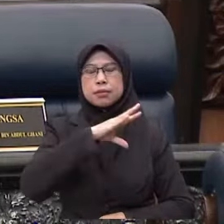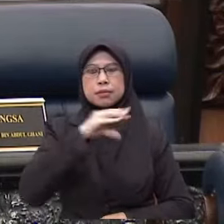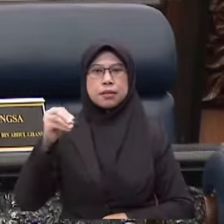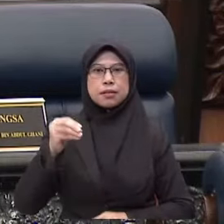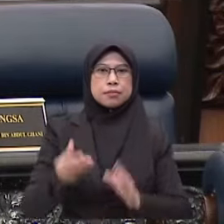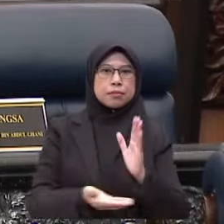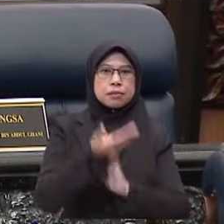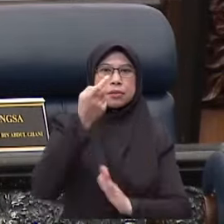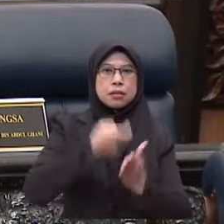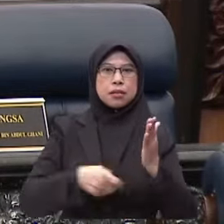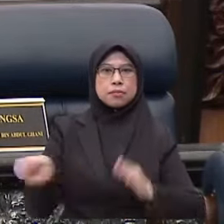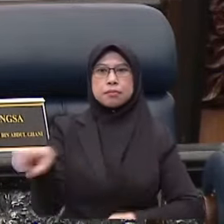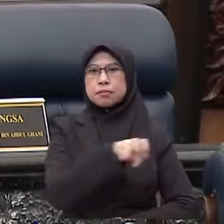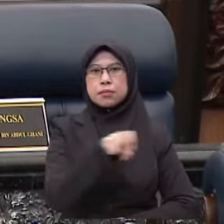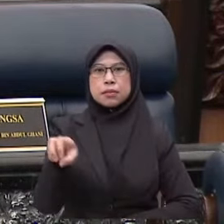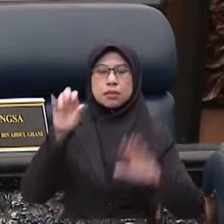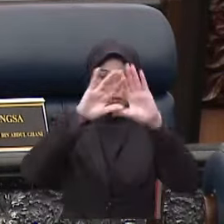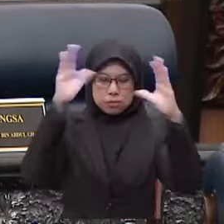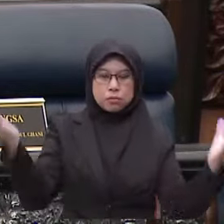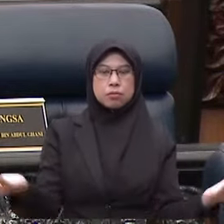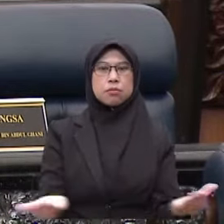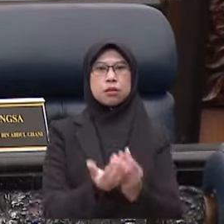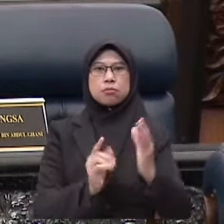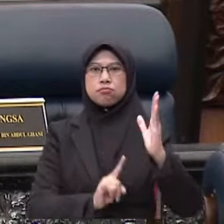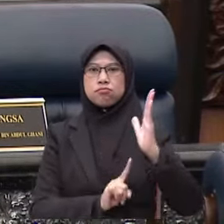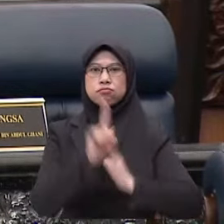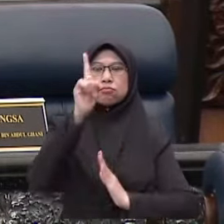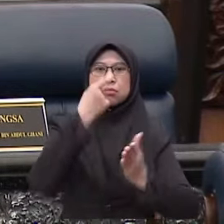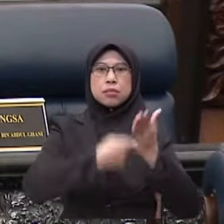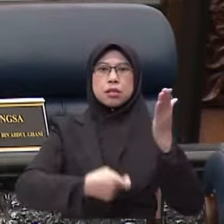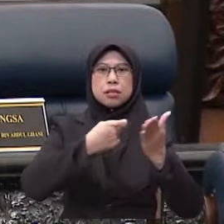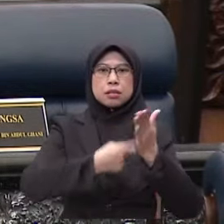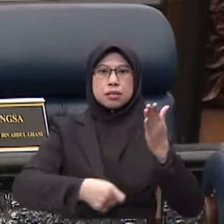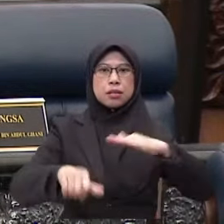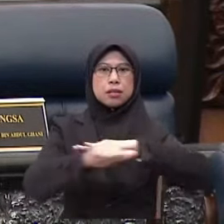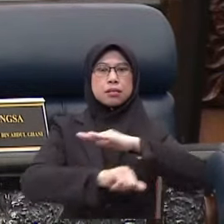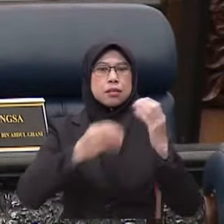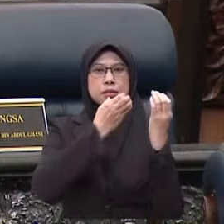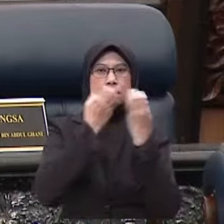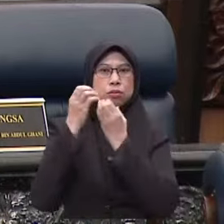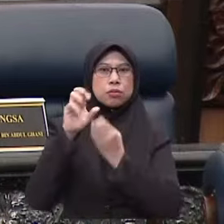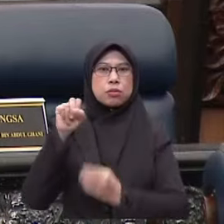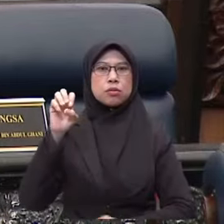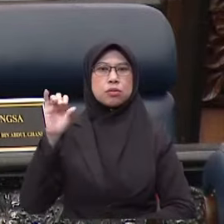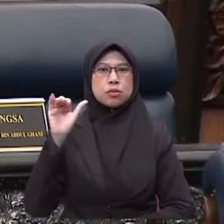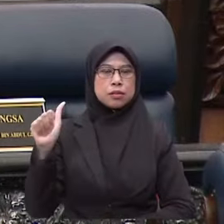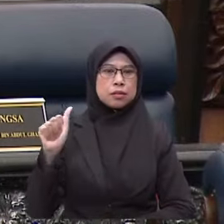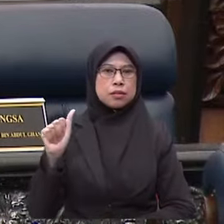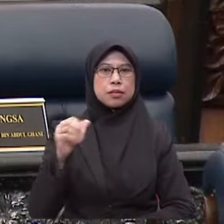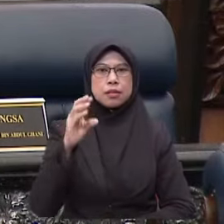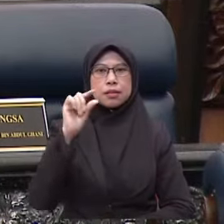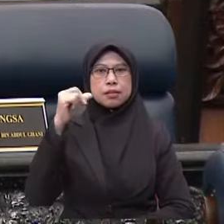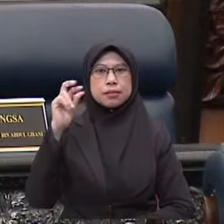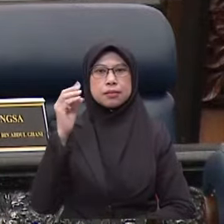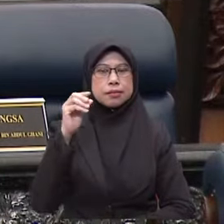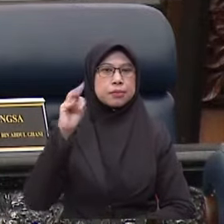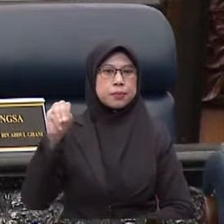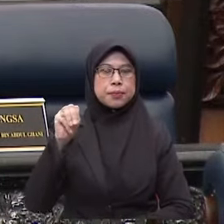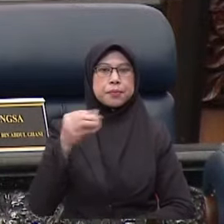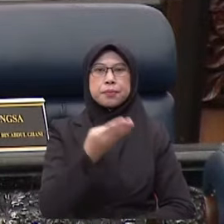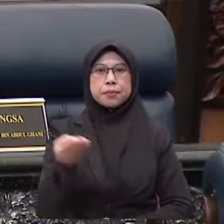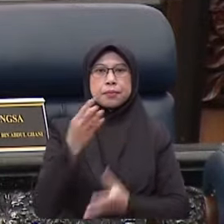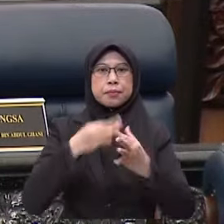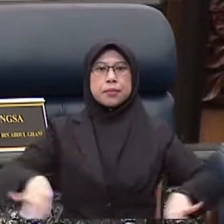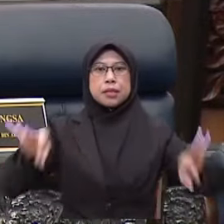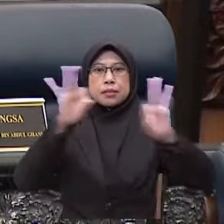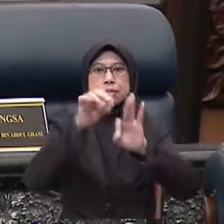logistik di seluruh dunia yang melonjakkan harga komoditi asas seperti jagung soya dan gandum yang merupakan bahan penting